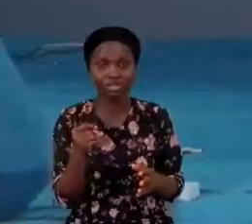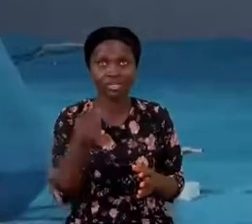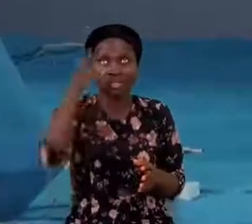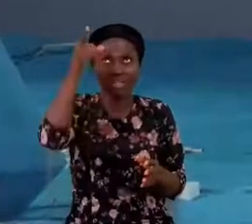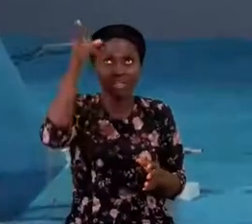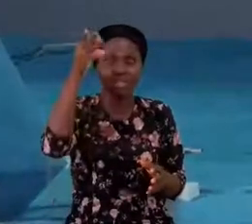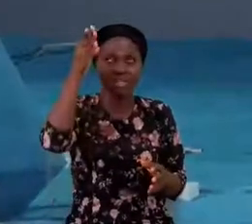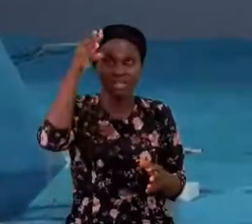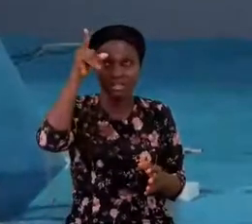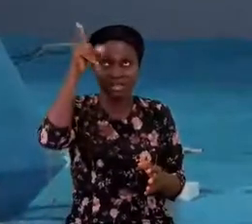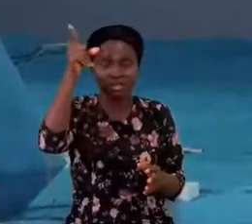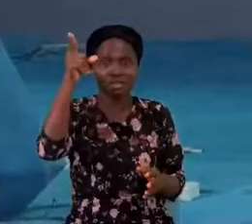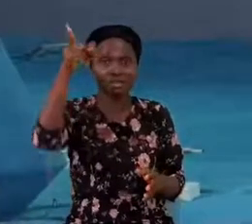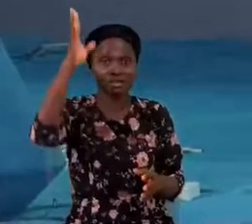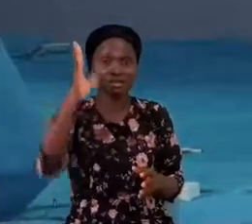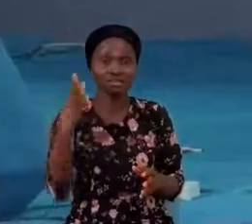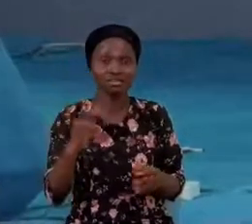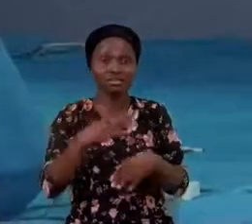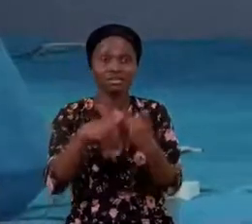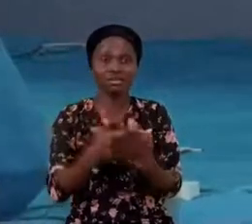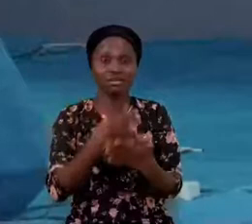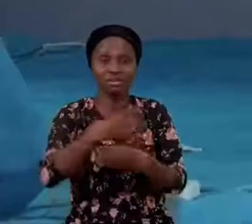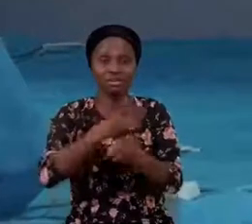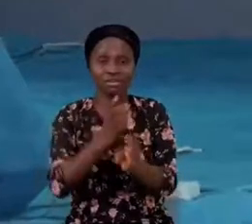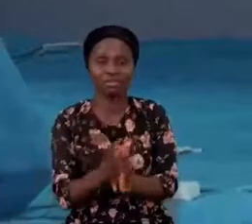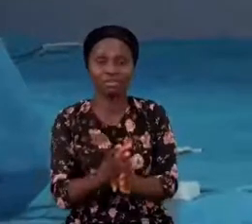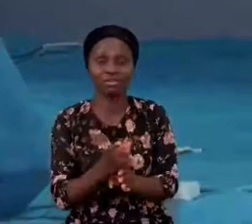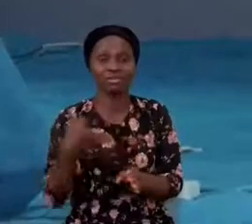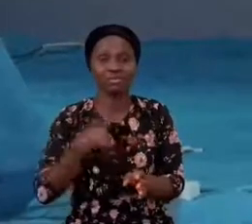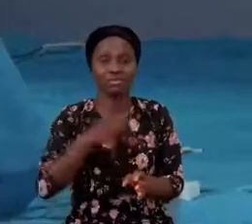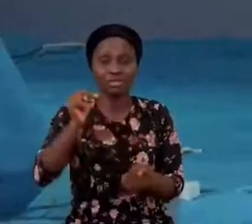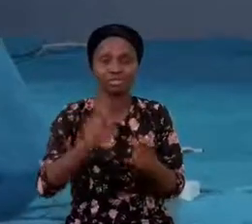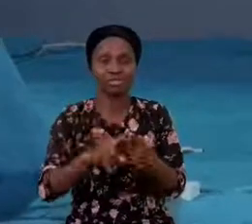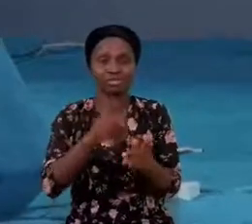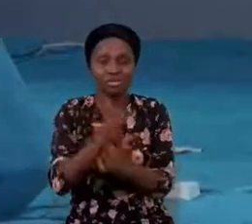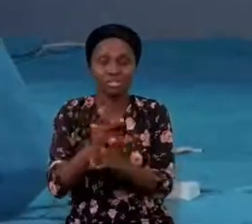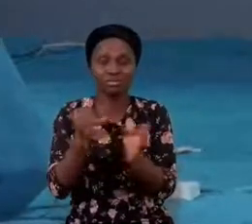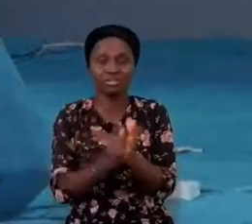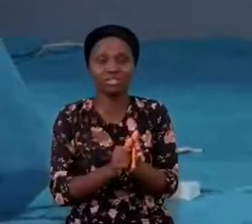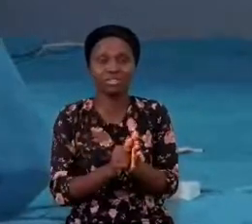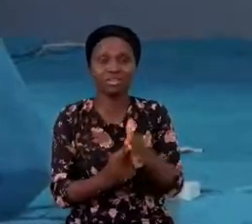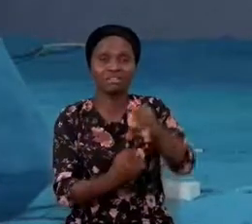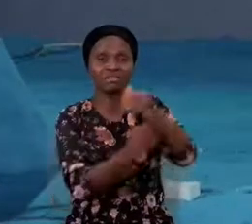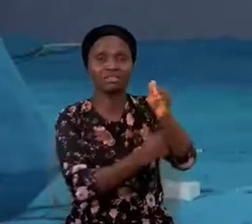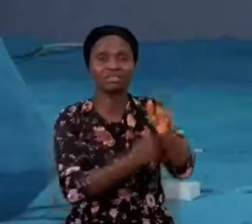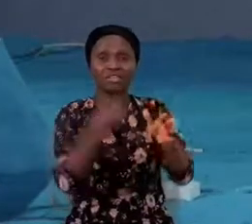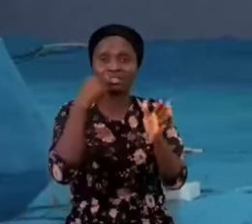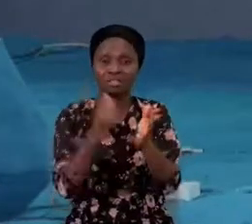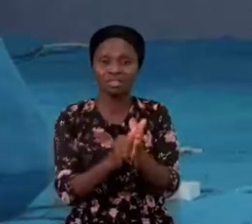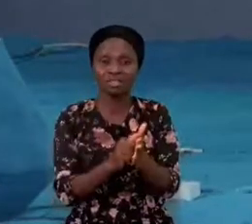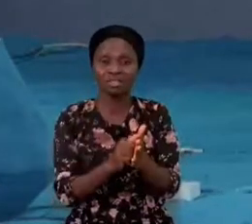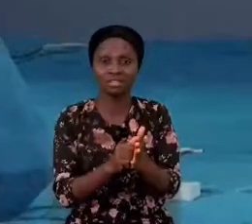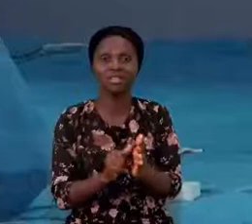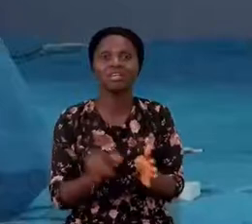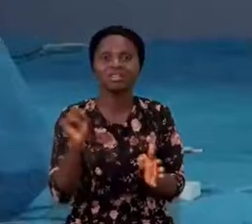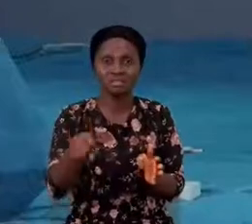devons garder ce fondement. Il dit, néanmoins, le solide fondement de Dieu reste debout avec ses paroles qui